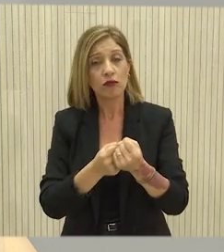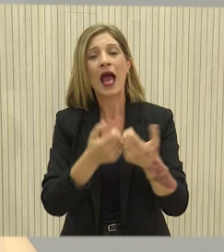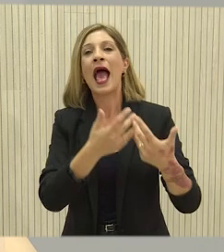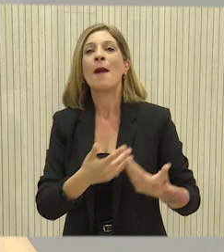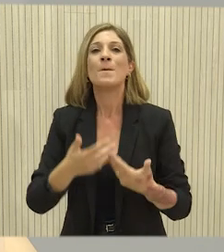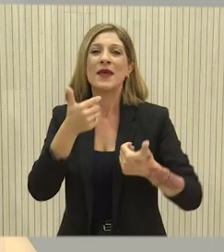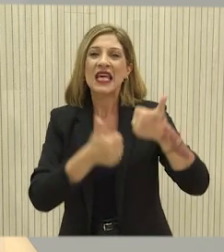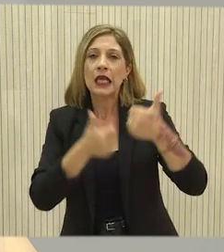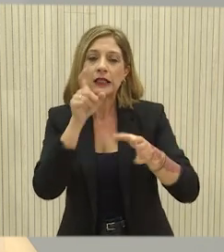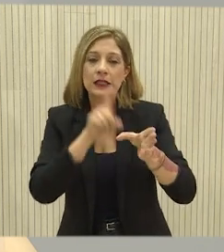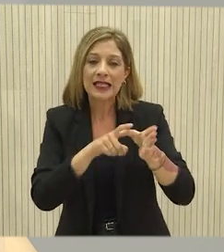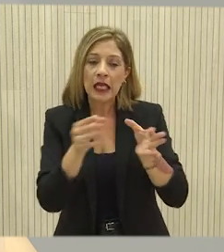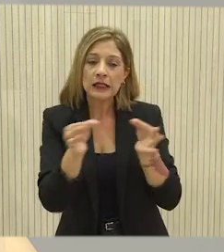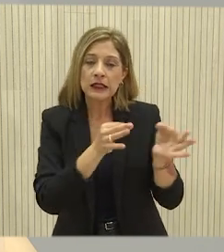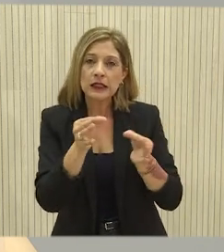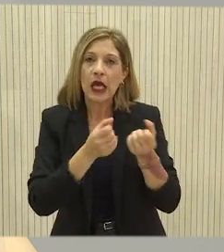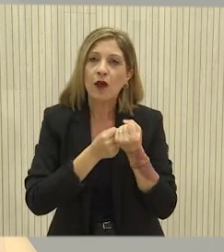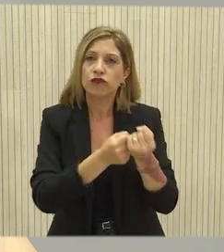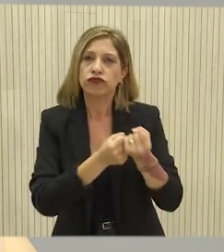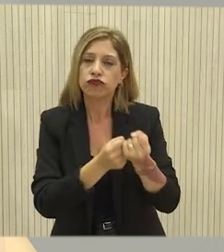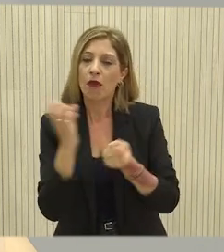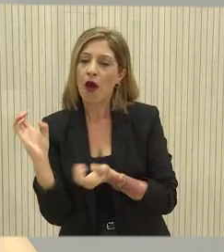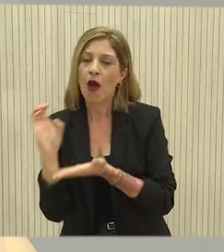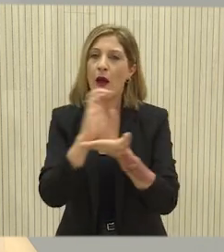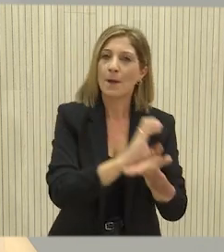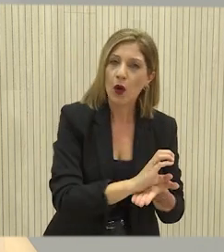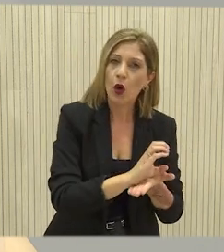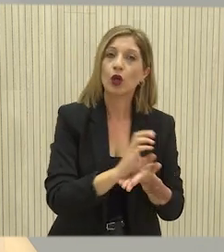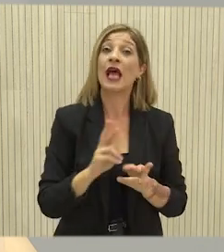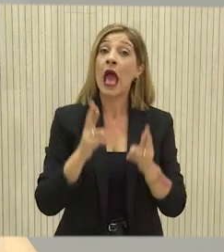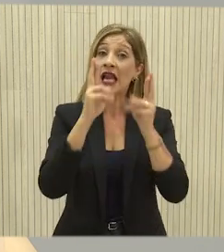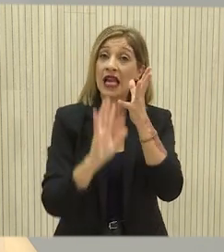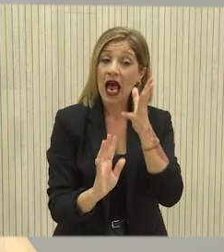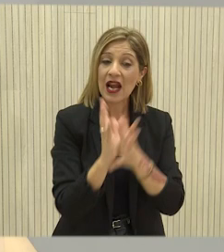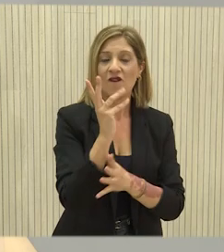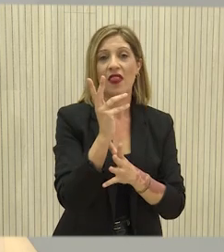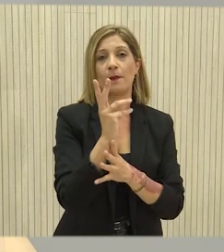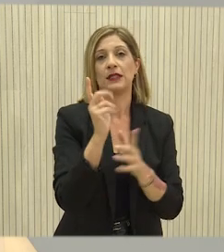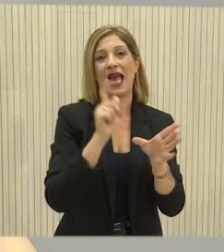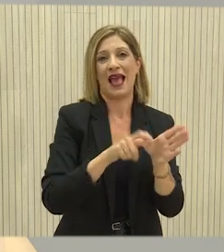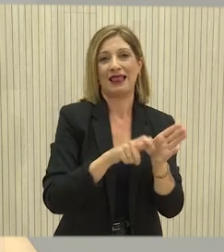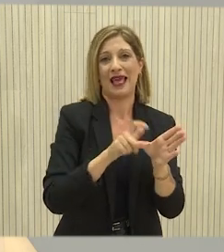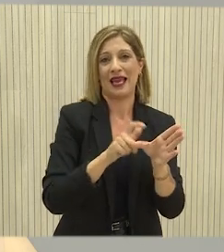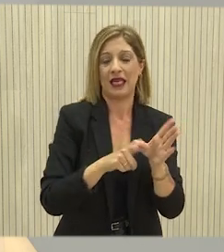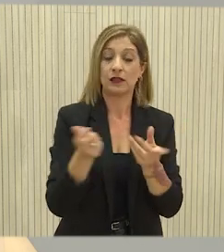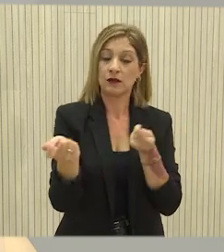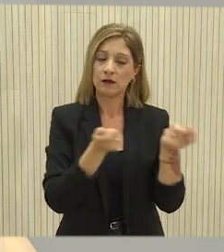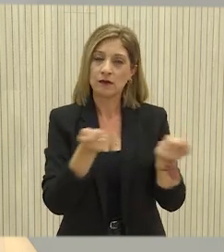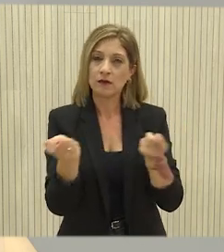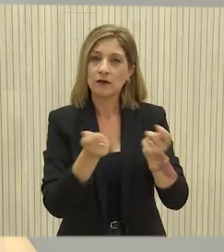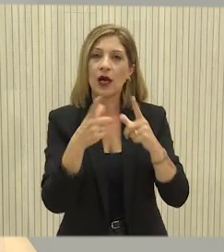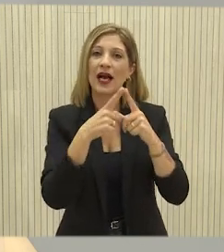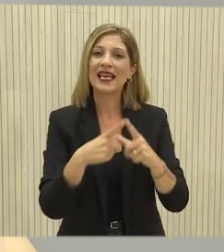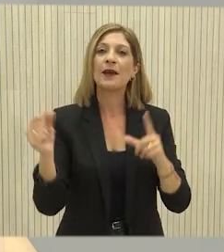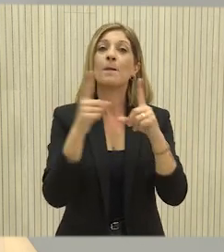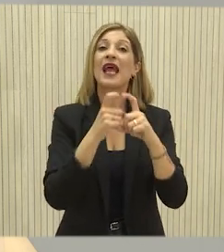μέσω σχεδίου χορηγιών για την ενεργειακή αναβαθμίση εταιριών και την προώθηση της κυκλικής οικονομίας, στρατηγική προώθηση